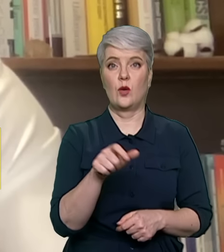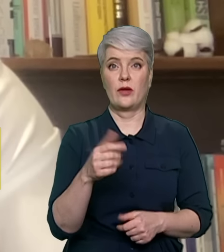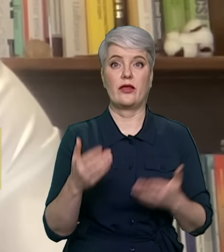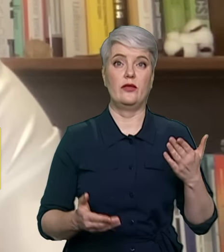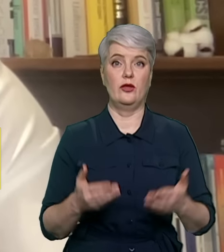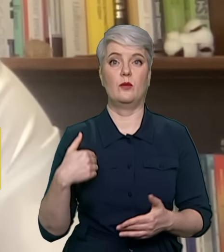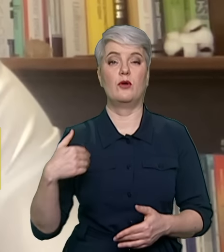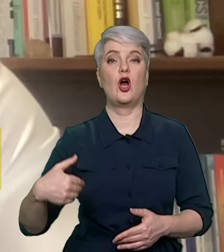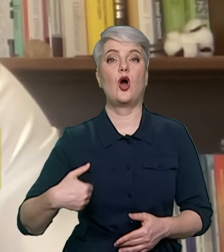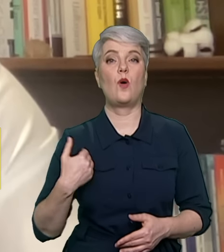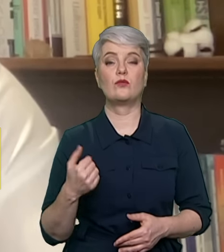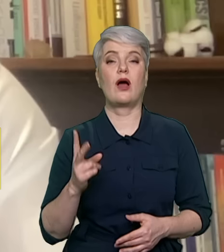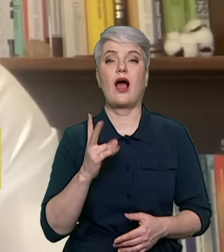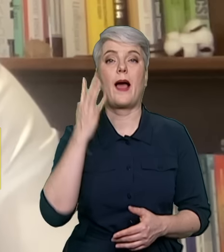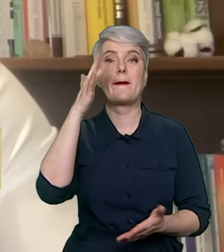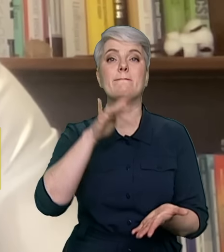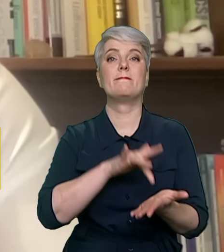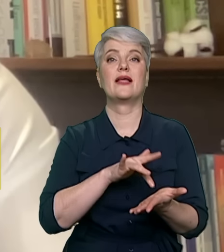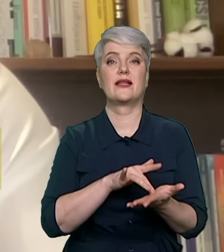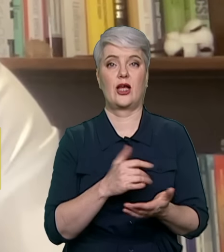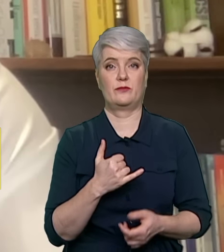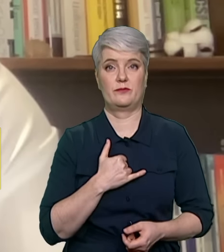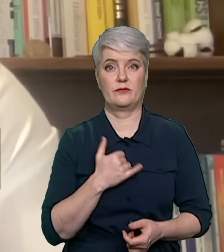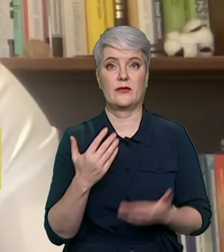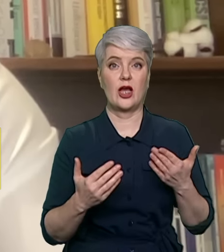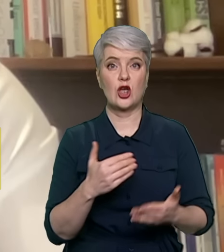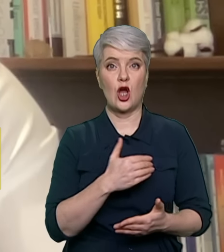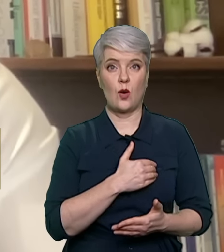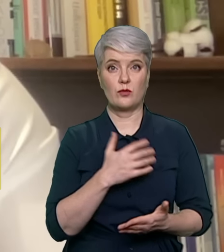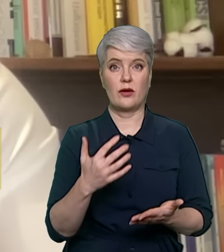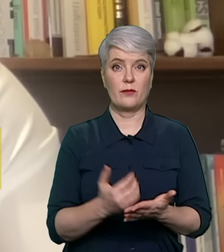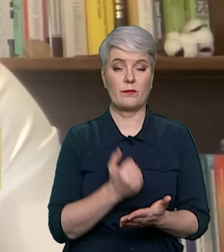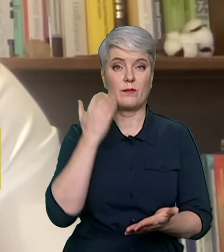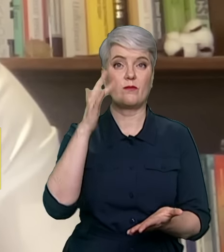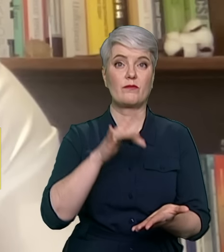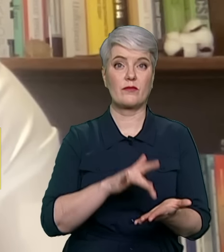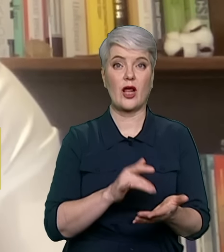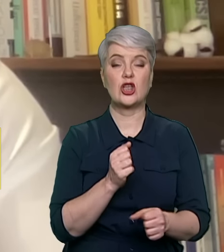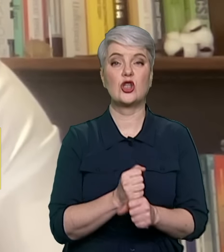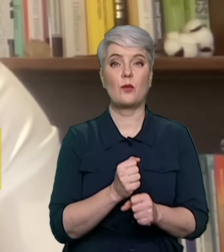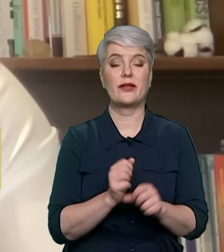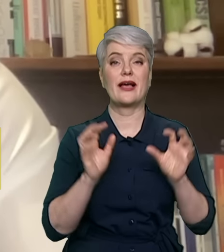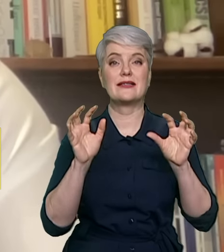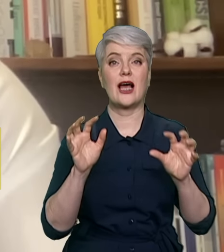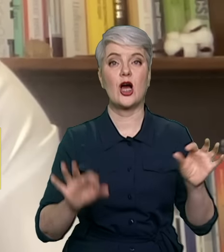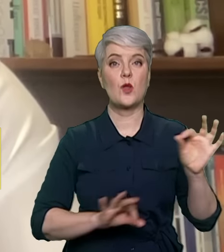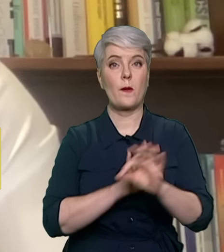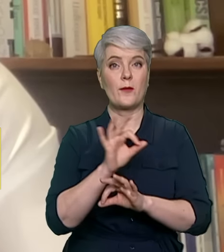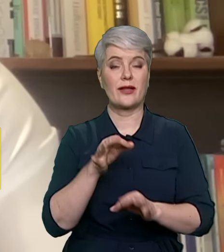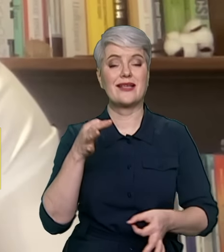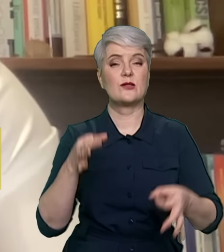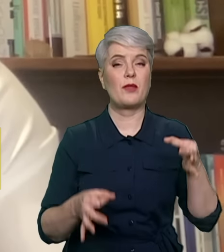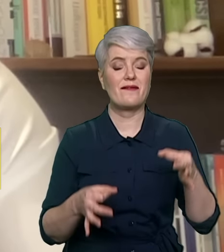тут якої мети ми хочемо досягти? Якщо ми хочемо досягти мети зробити цей законопроект справедливим,